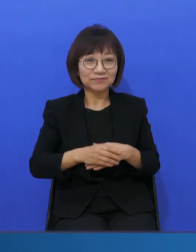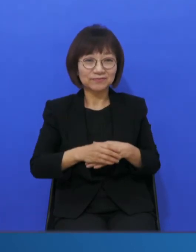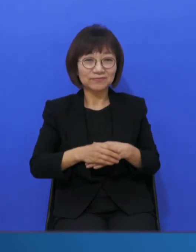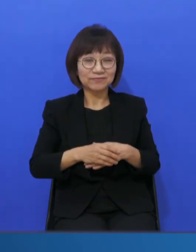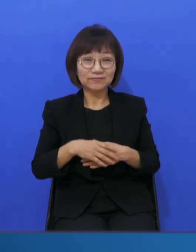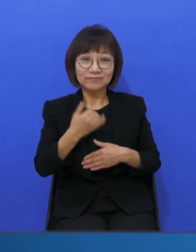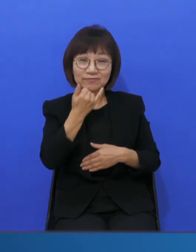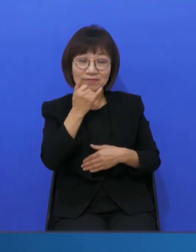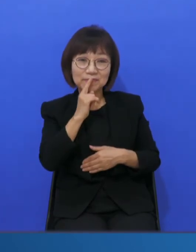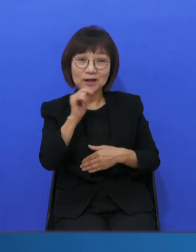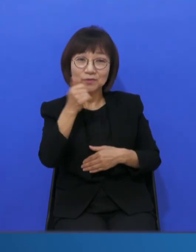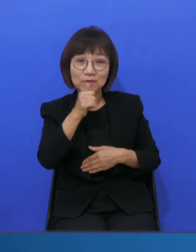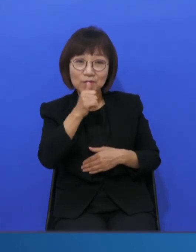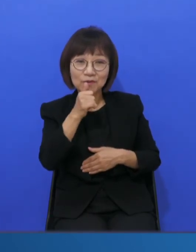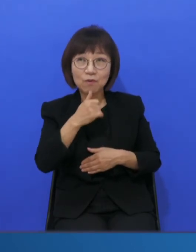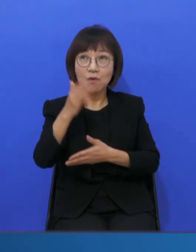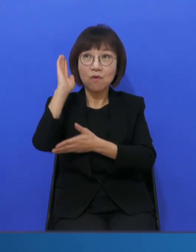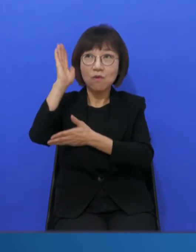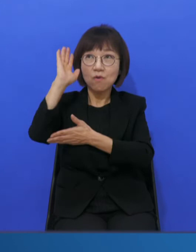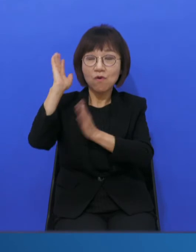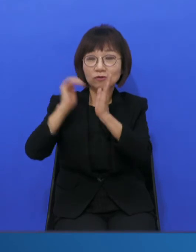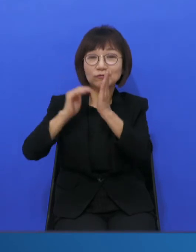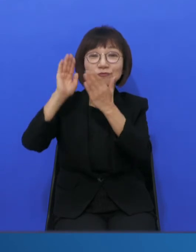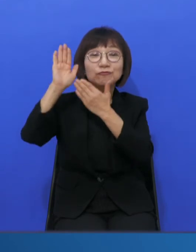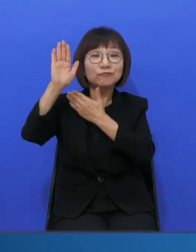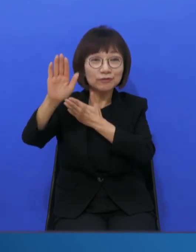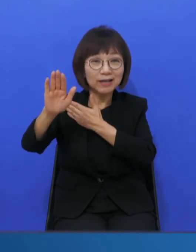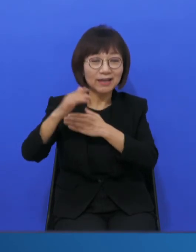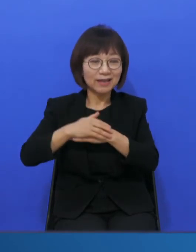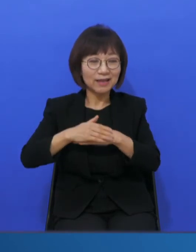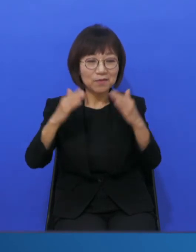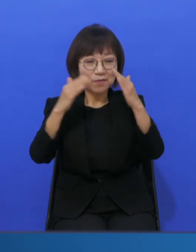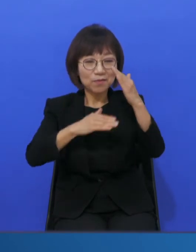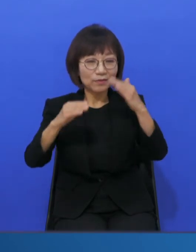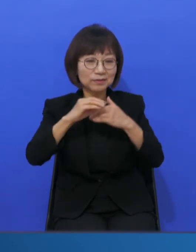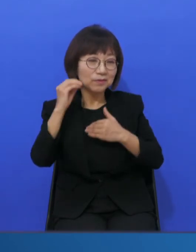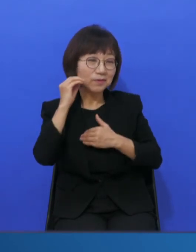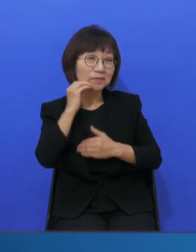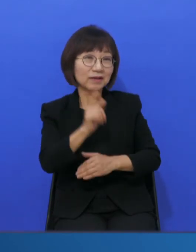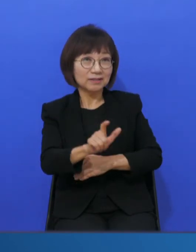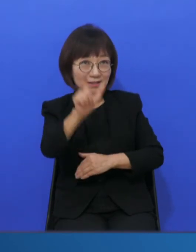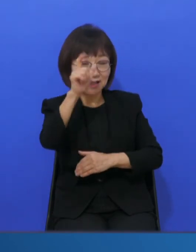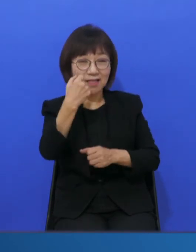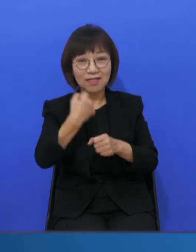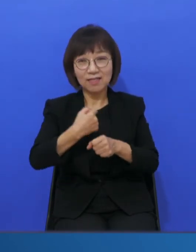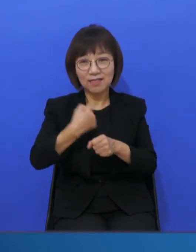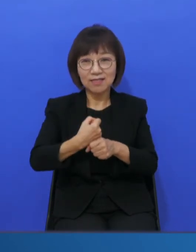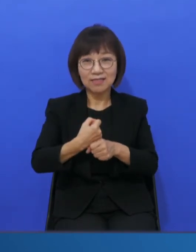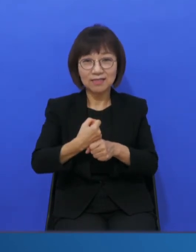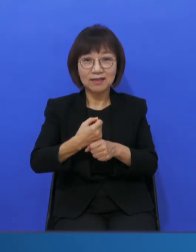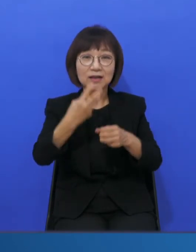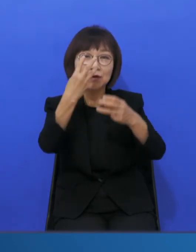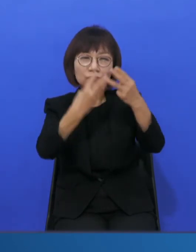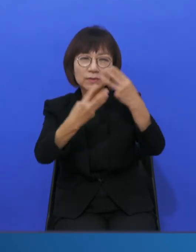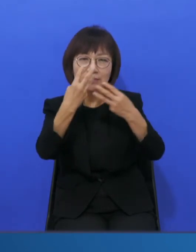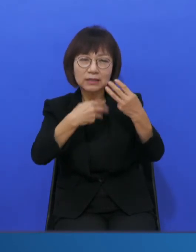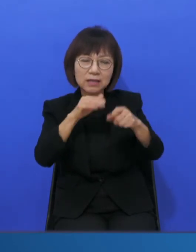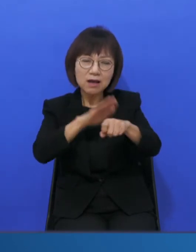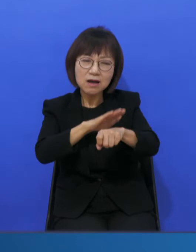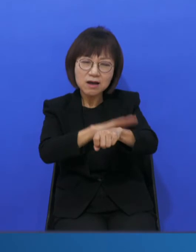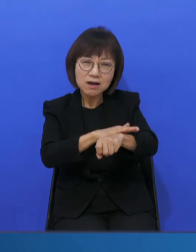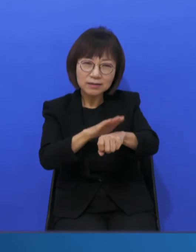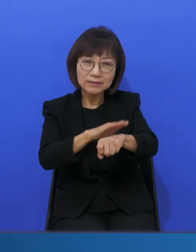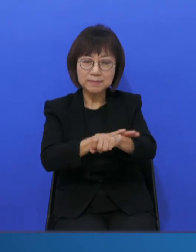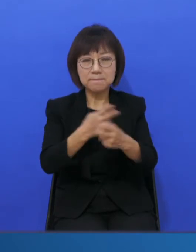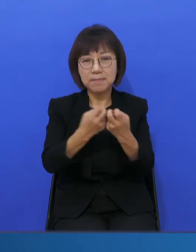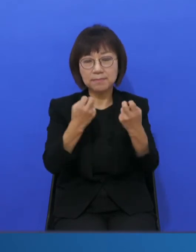독일어 통역은 메시지가 선포된 후 진행돼 공식 홈페이지에 업로드됩니다. 독일 렘넌트의 인턴십으로